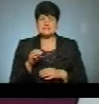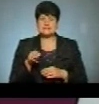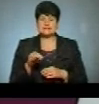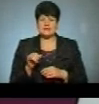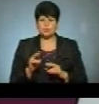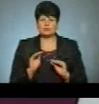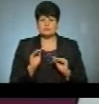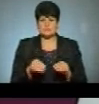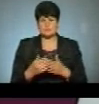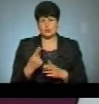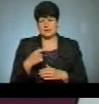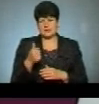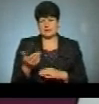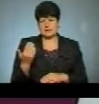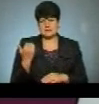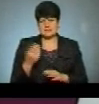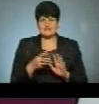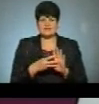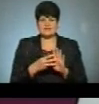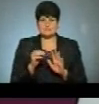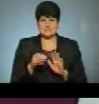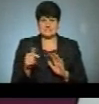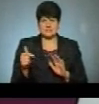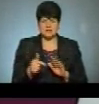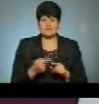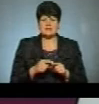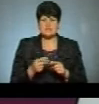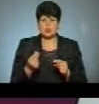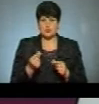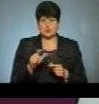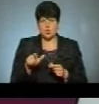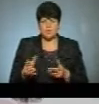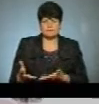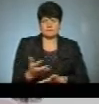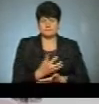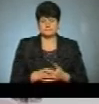встановили приблизно рік тому за майже 8 тисяч гривень. Це кошти мешканців села.